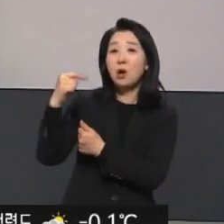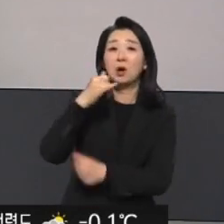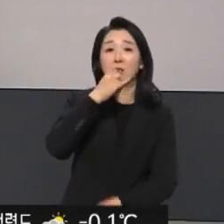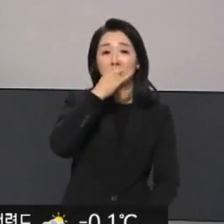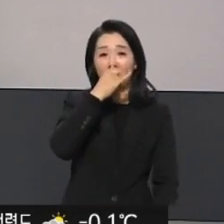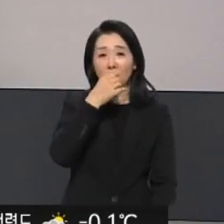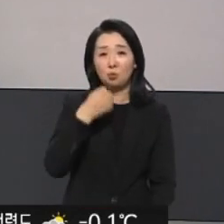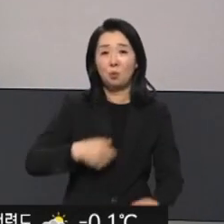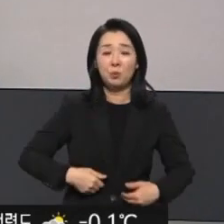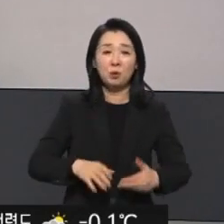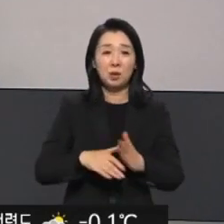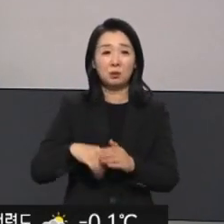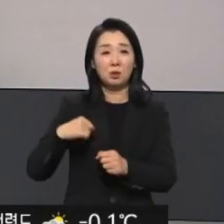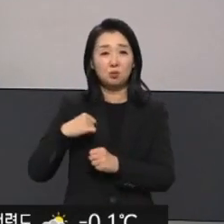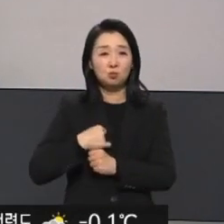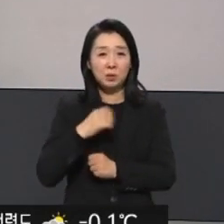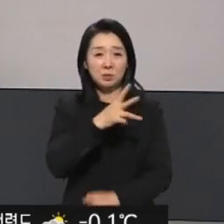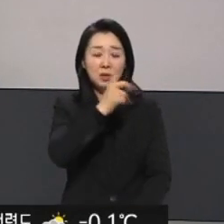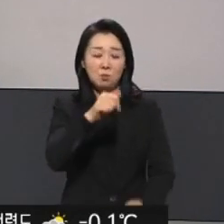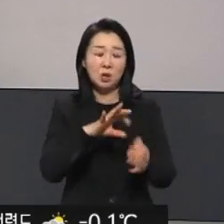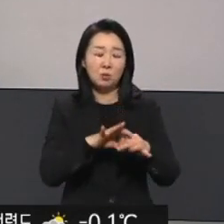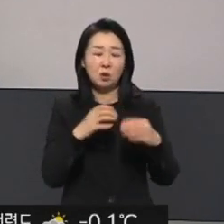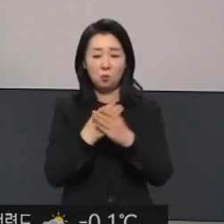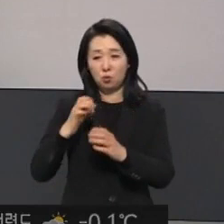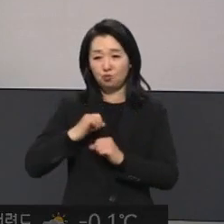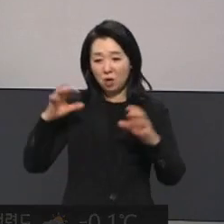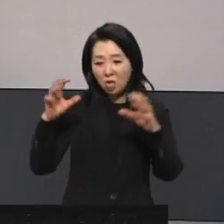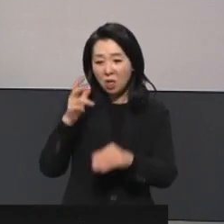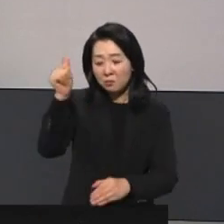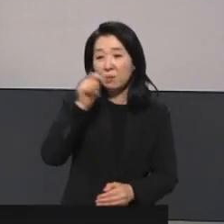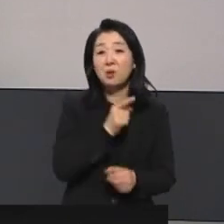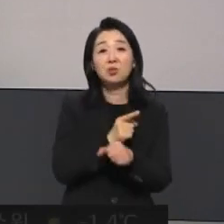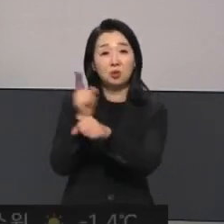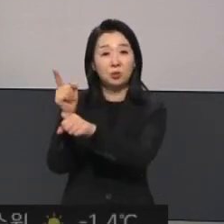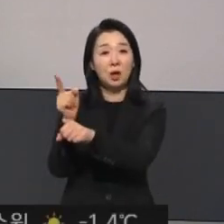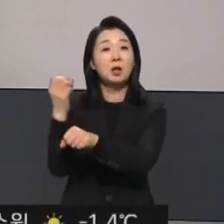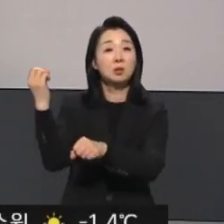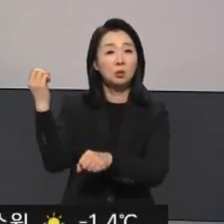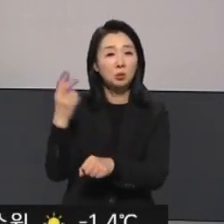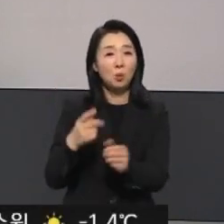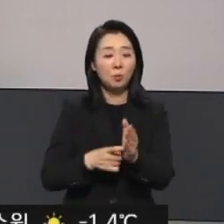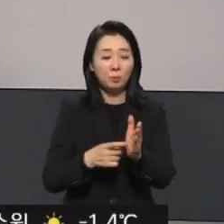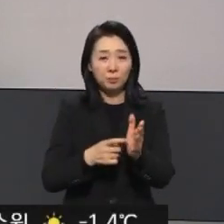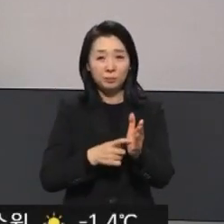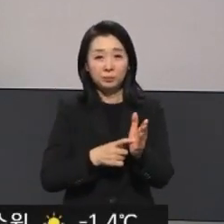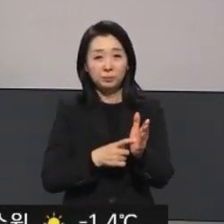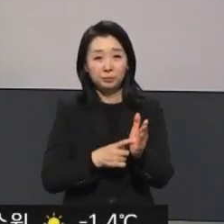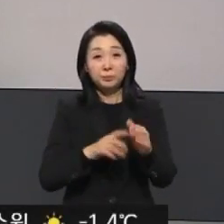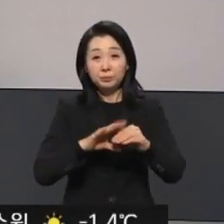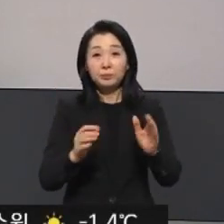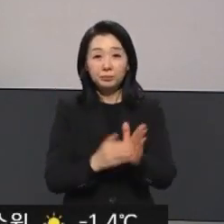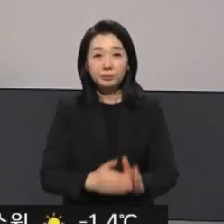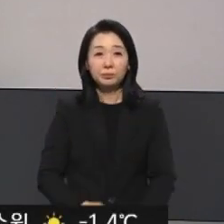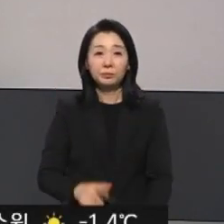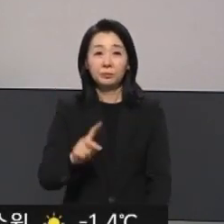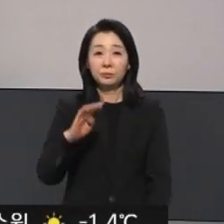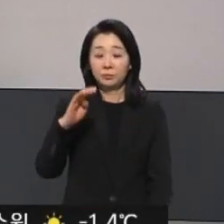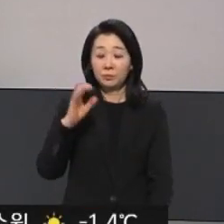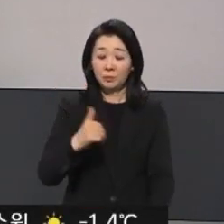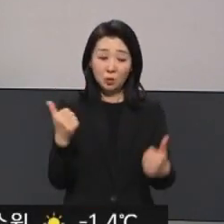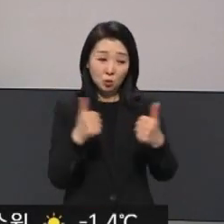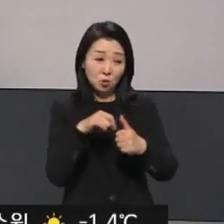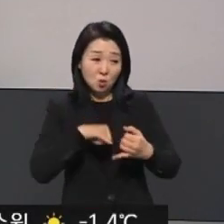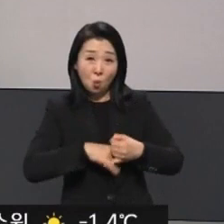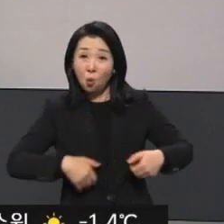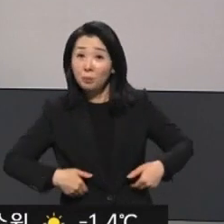있었고 필요할 경우 국방장관을 통해 합참에도 전달하는 긴박한 상황이 진행됐다는 겁니다. 이 NSC 소집이